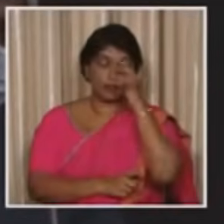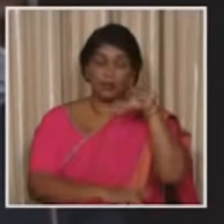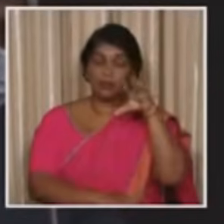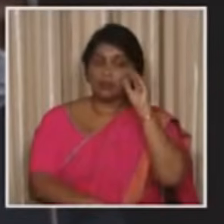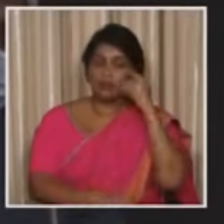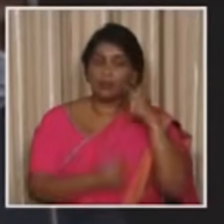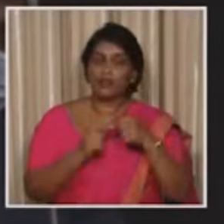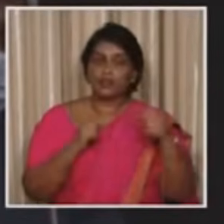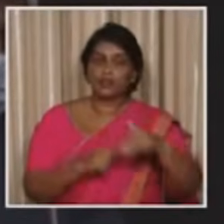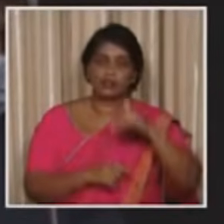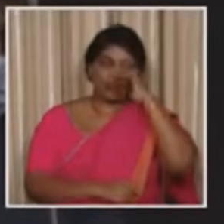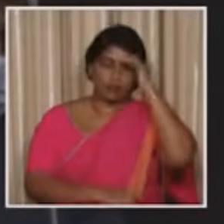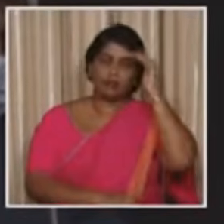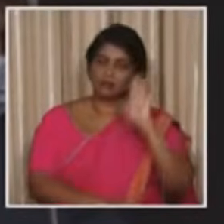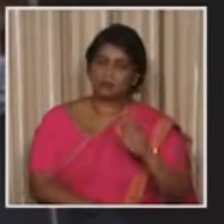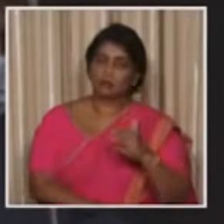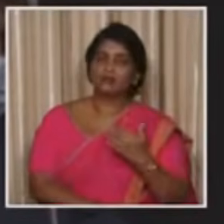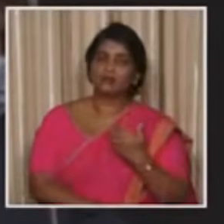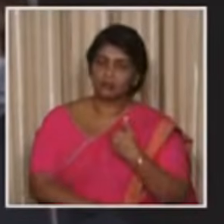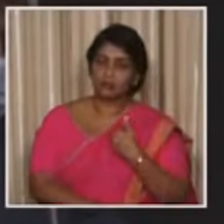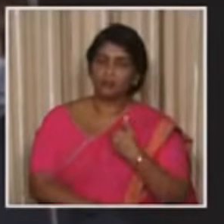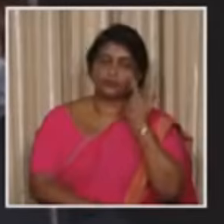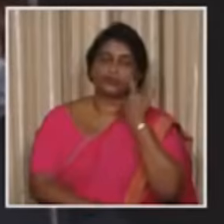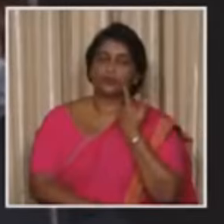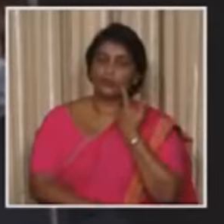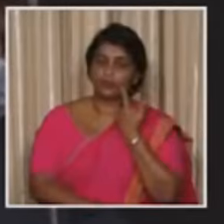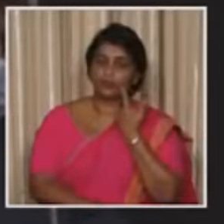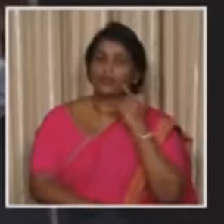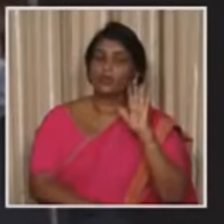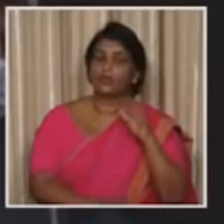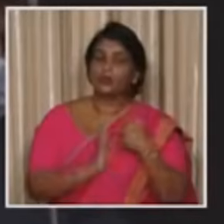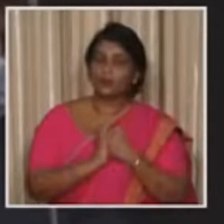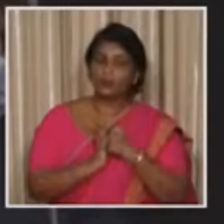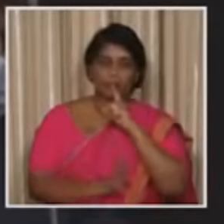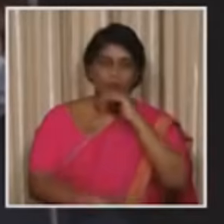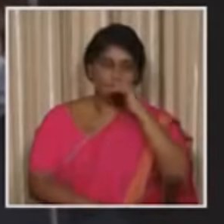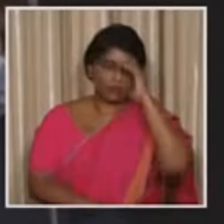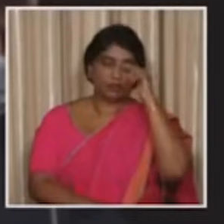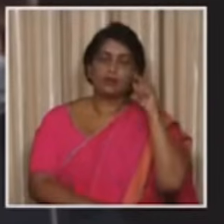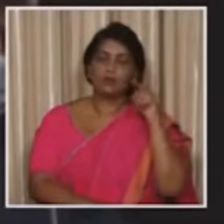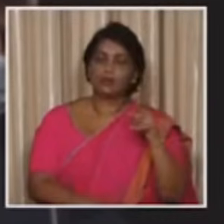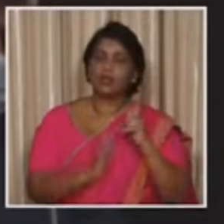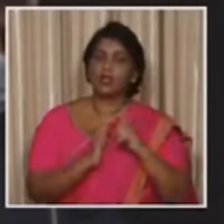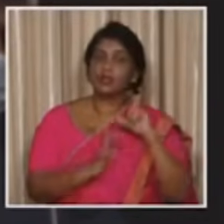නොතේරෙන විපක්ෂ නායකවරයෙක් ඉඳීම ගැන මම කනගාටු වෙනවා ගරු කතානායකතුමනි